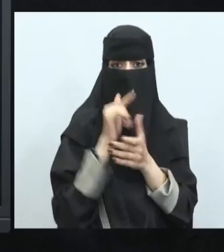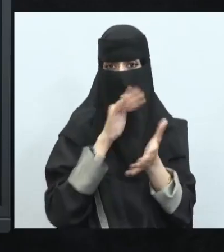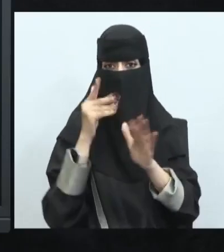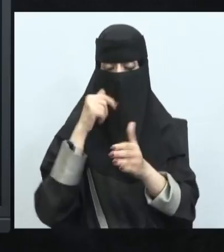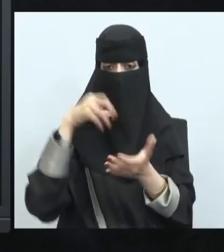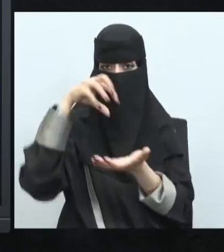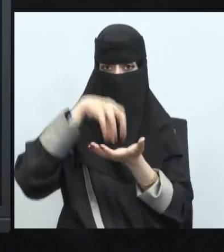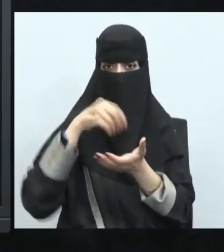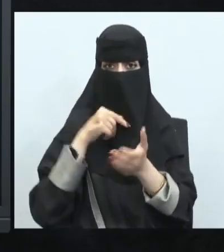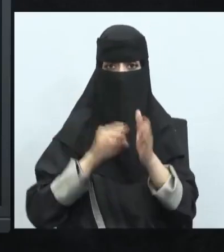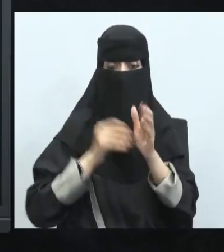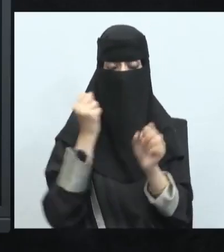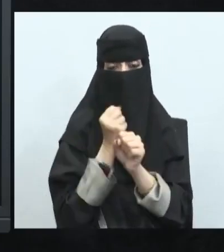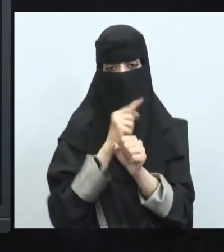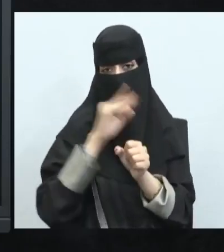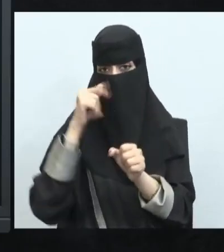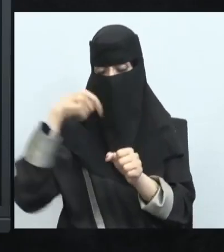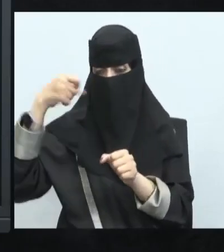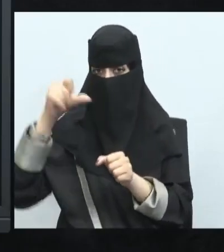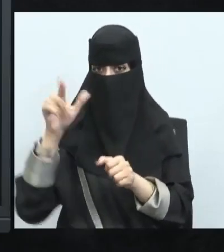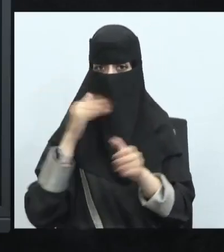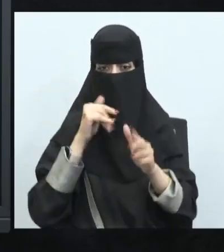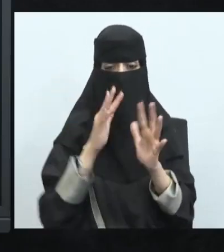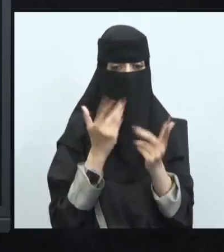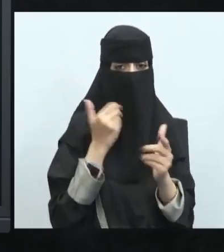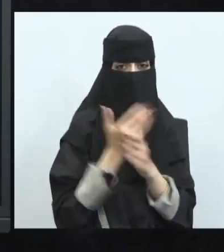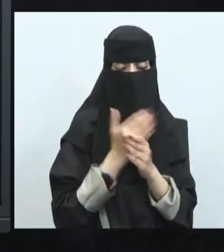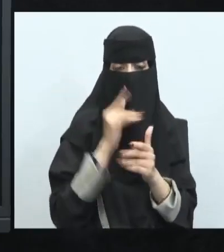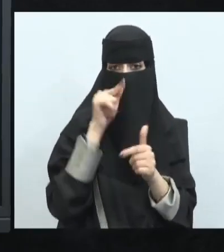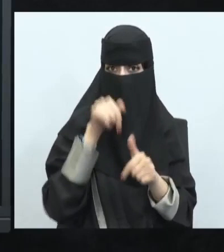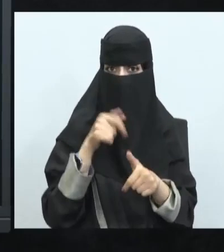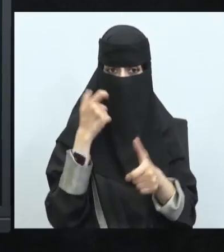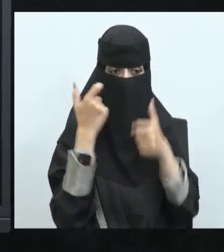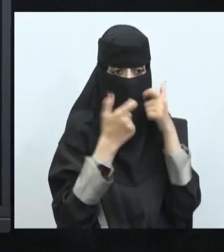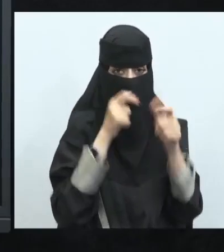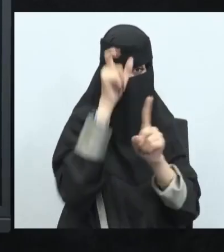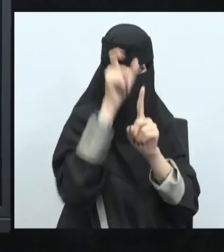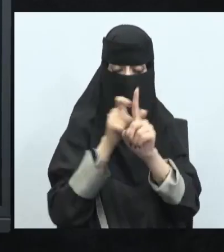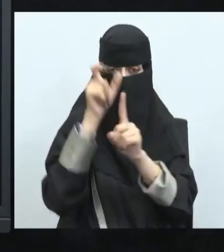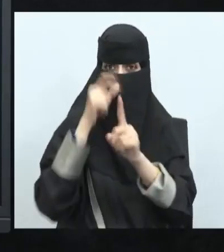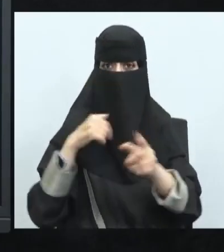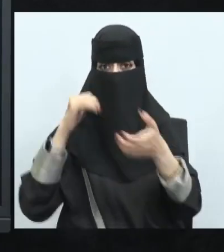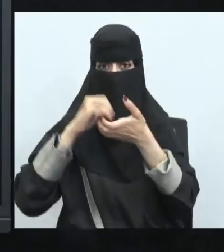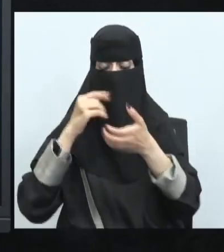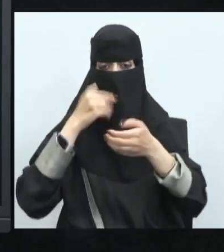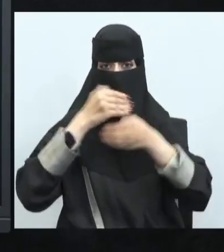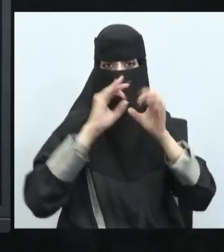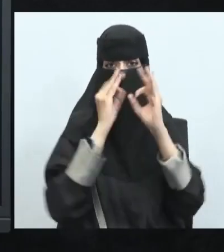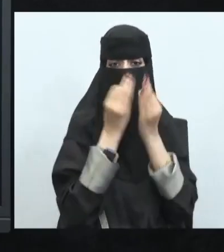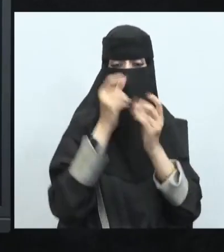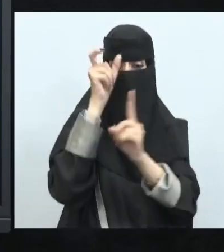مركز الاداء او مراكز الاخرى او الوزارات لماذا لان حينما اشرك الافراد ابناء المجتمع الاشخاص